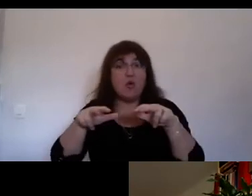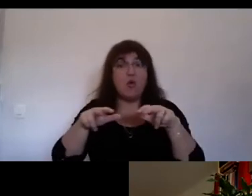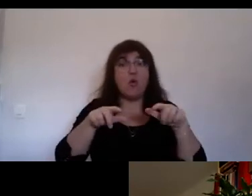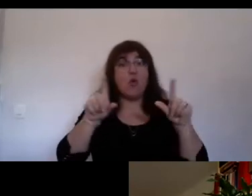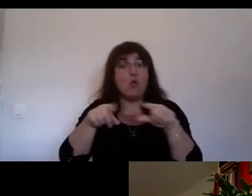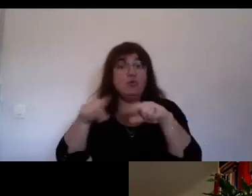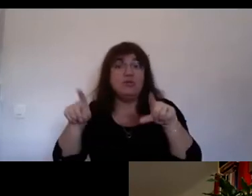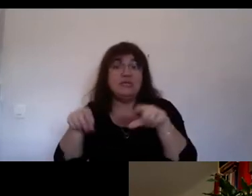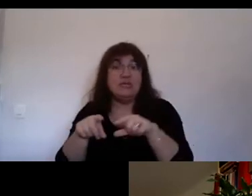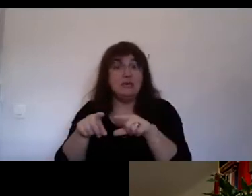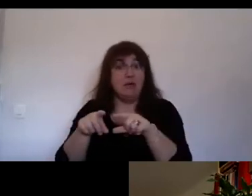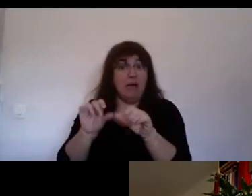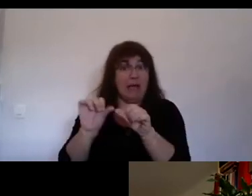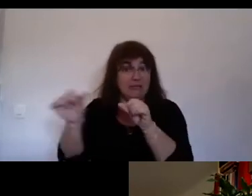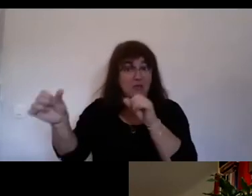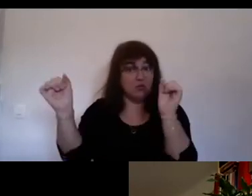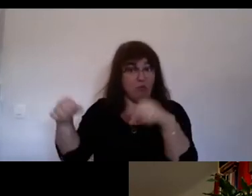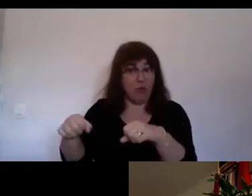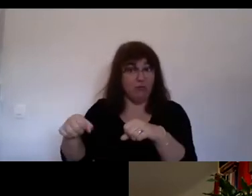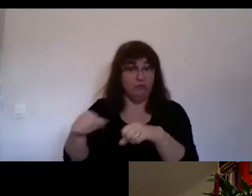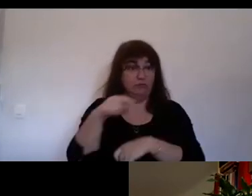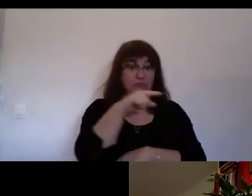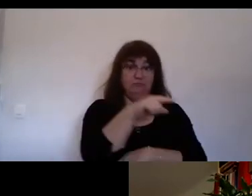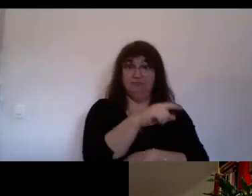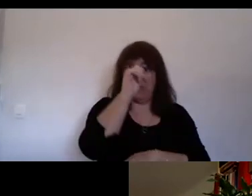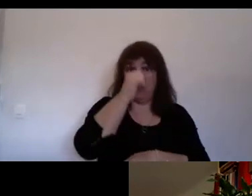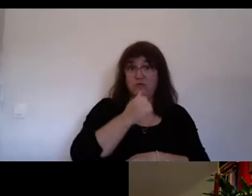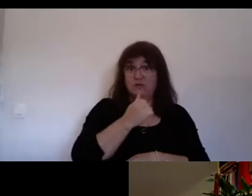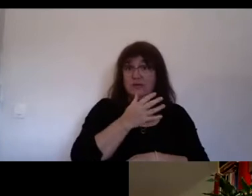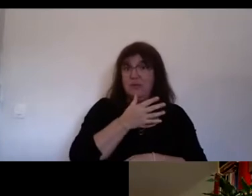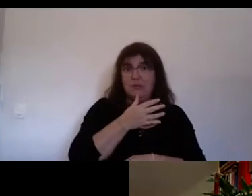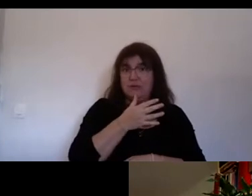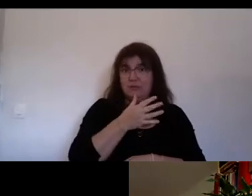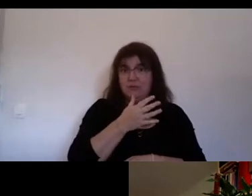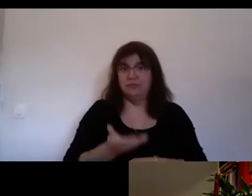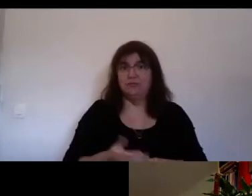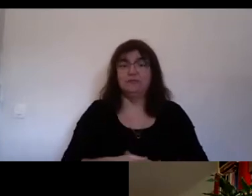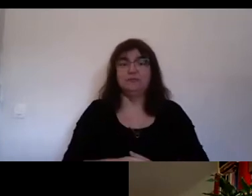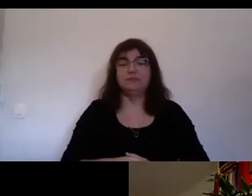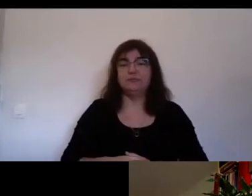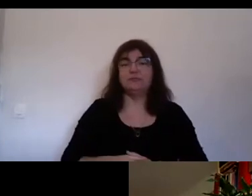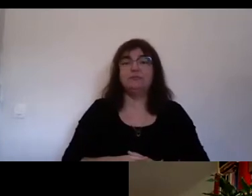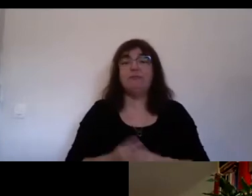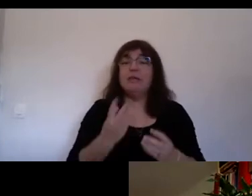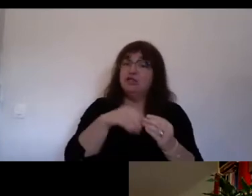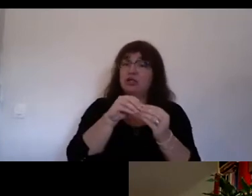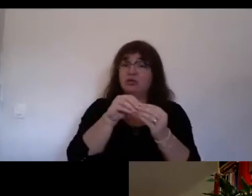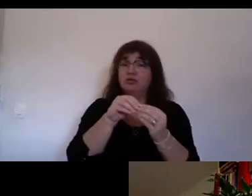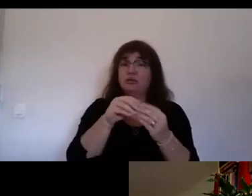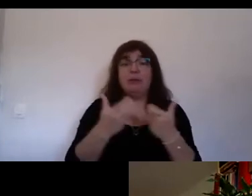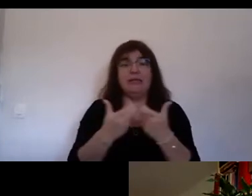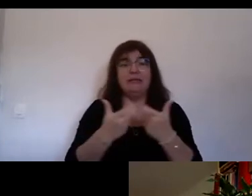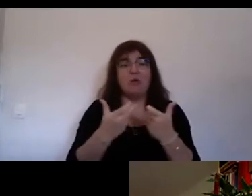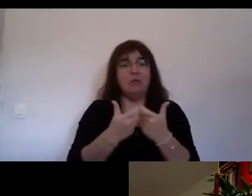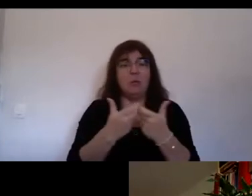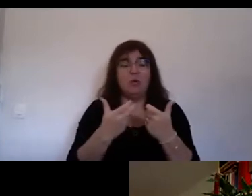est évidemment plus difficile lors d'une visite conférence classique. Et j'ajouterais dans ce sens, par exemple, que,